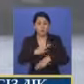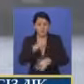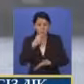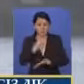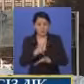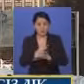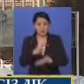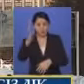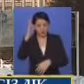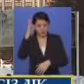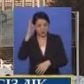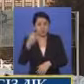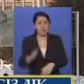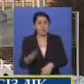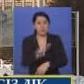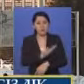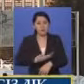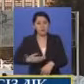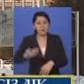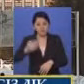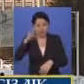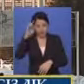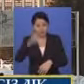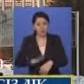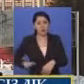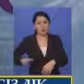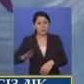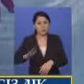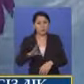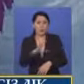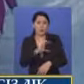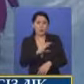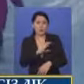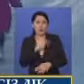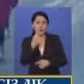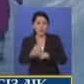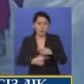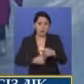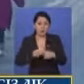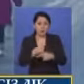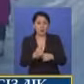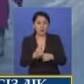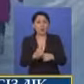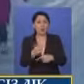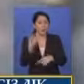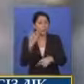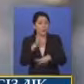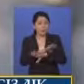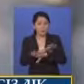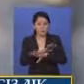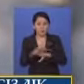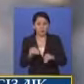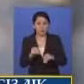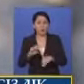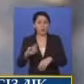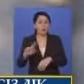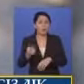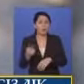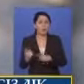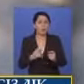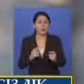екенін еске салды елбасы. Біз байтақ даланың заңды мұрагеріміз, бұл ата-бабамыздың аманаты. Осыны ешқашан ұмытпауымыз керек,